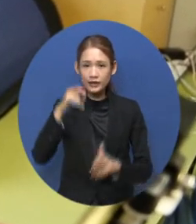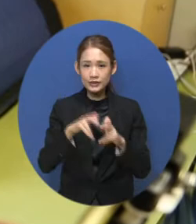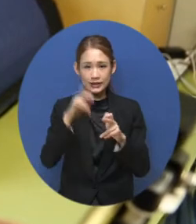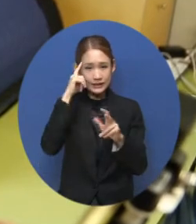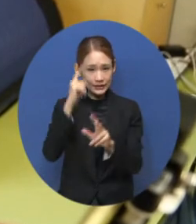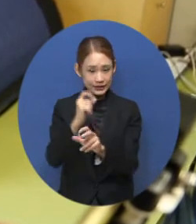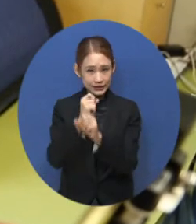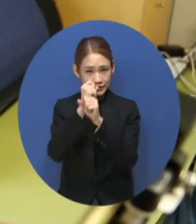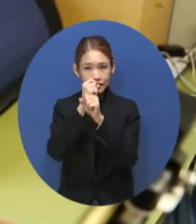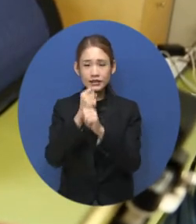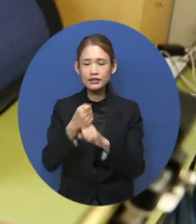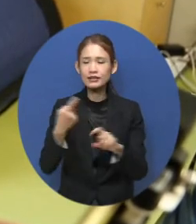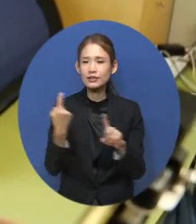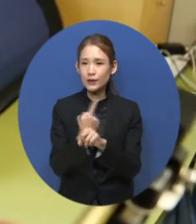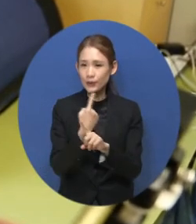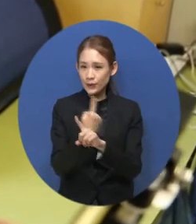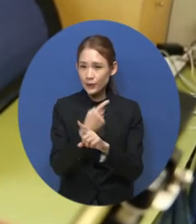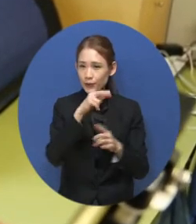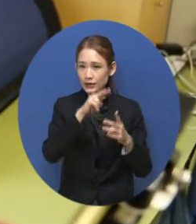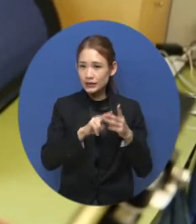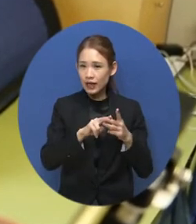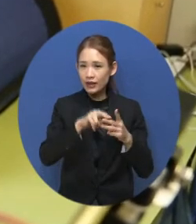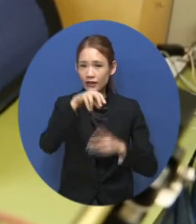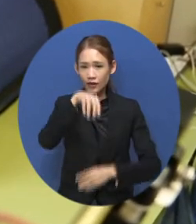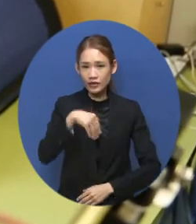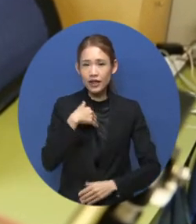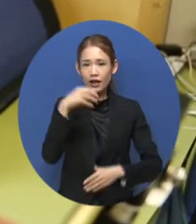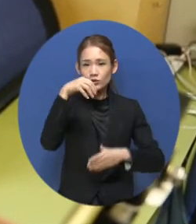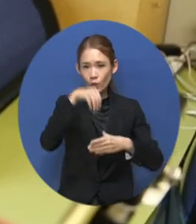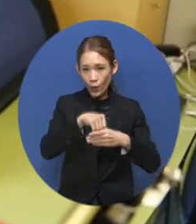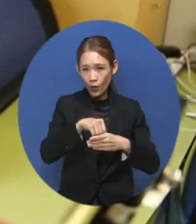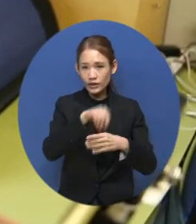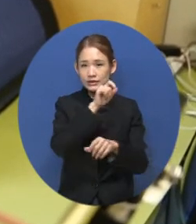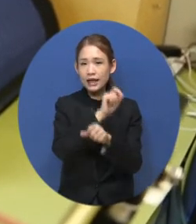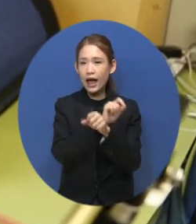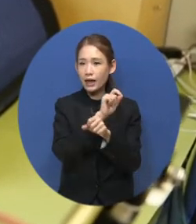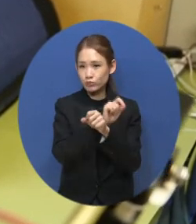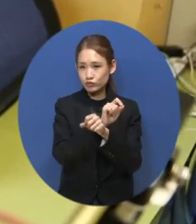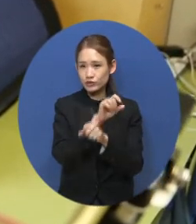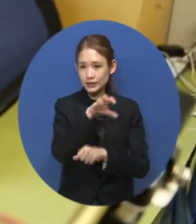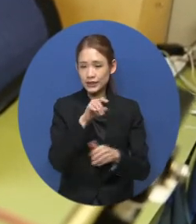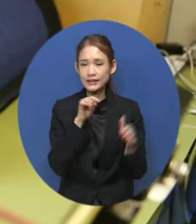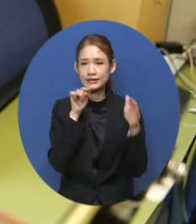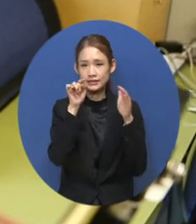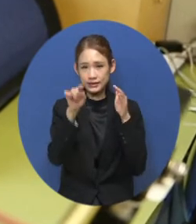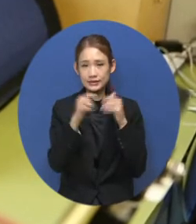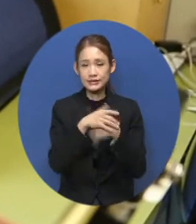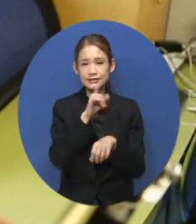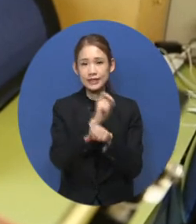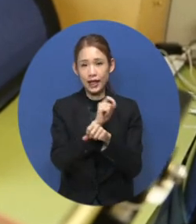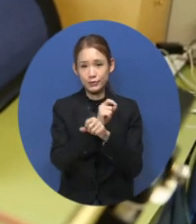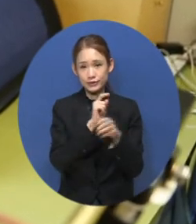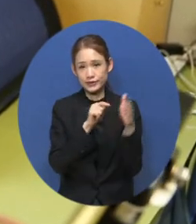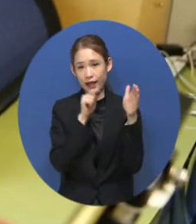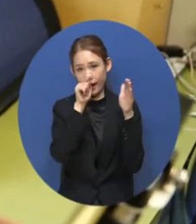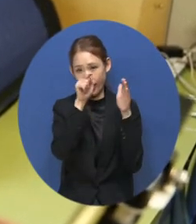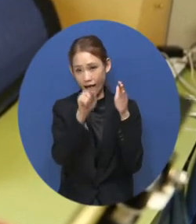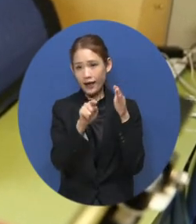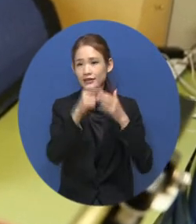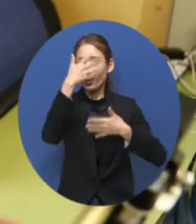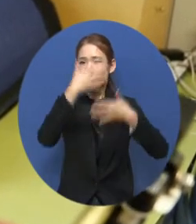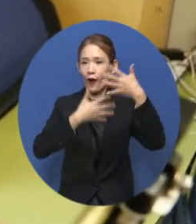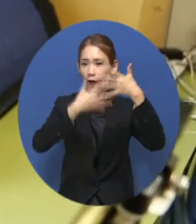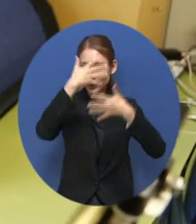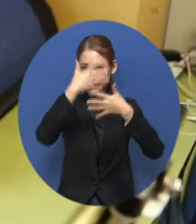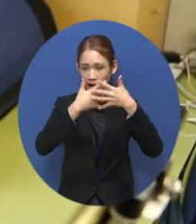한국장애인식개선 교육센터 제가 속해 있는 그 센터의 사무실로 가요. 네, 사무실에서 영상